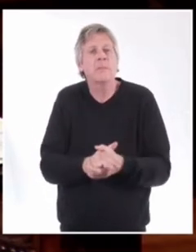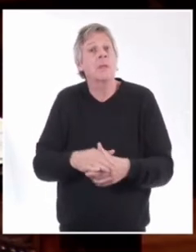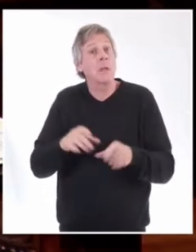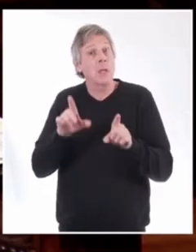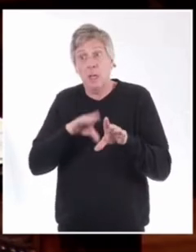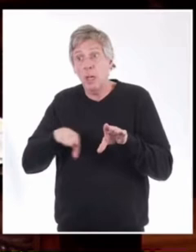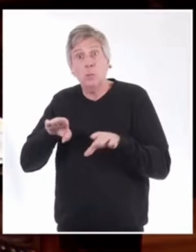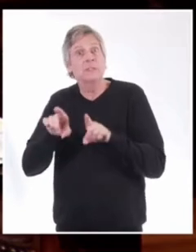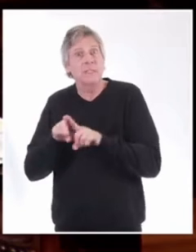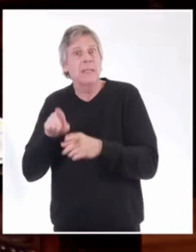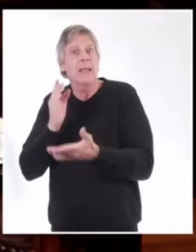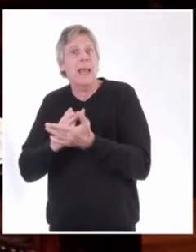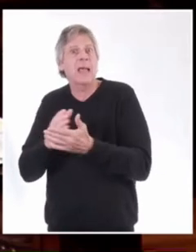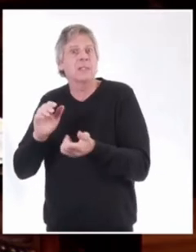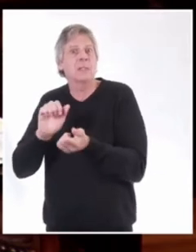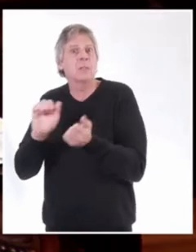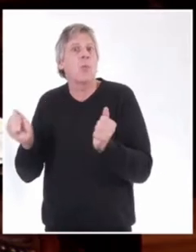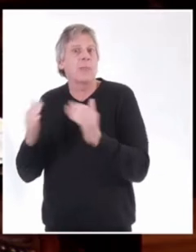neige?